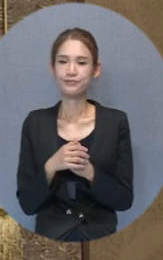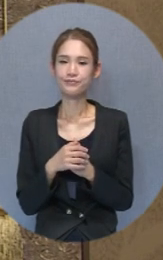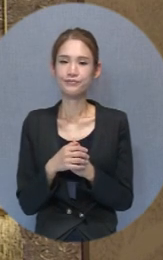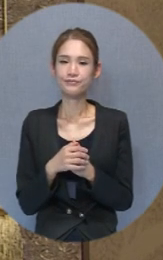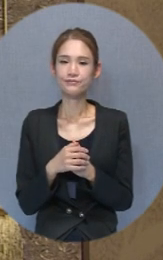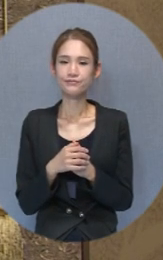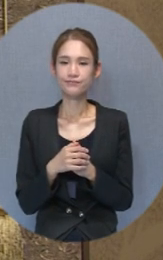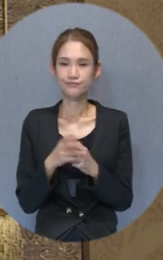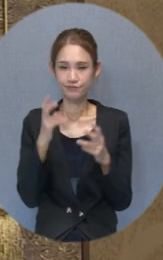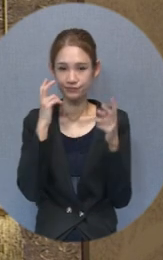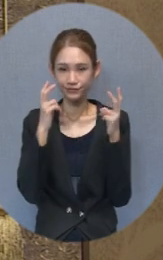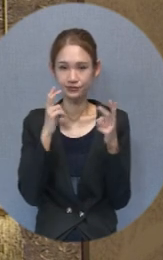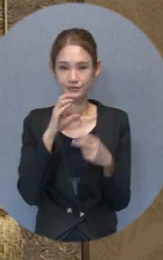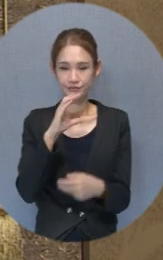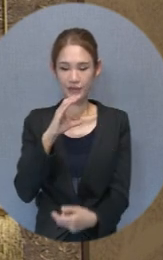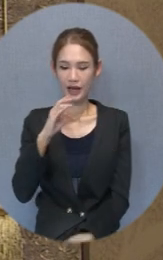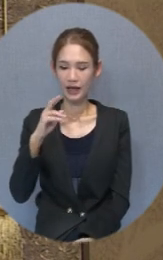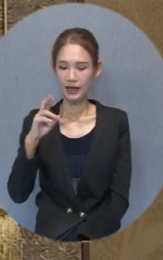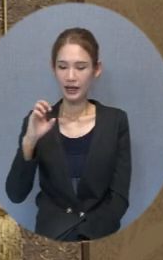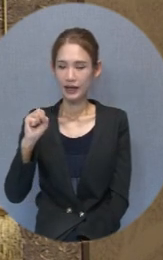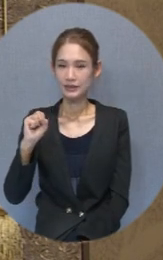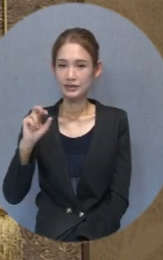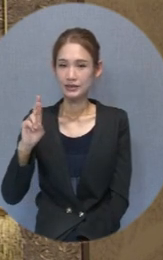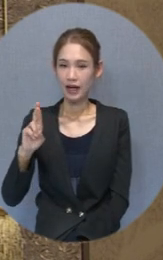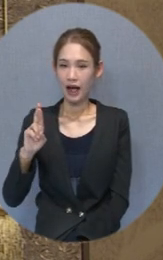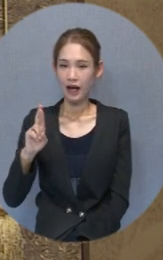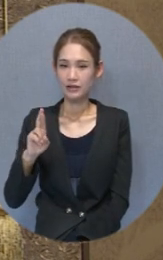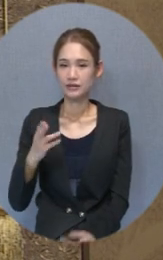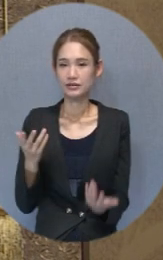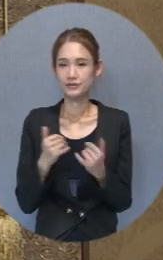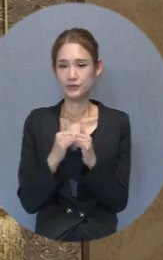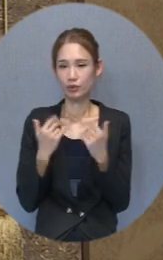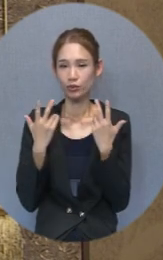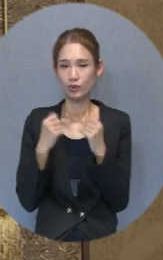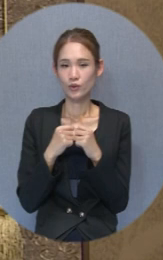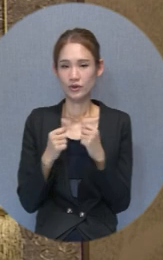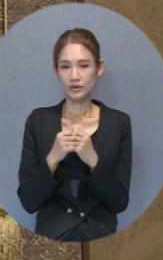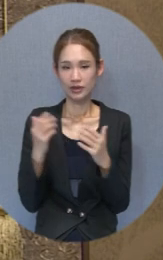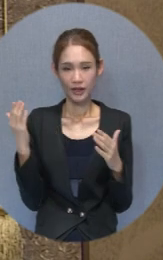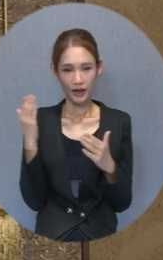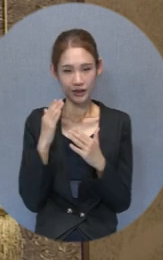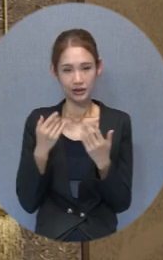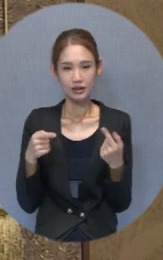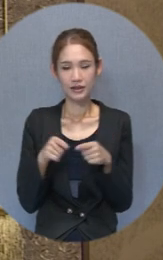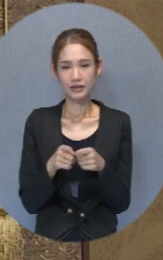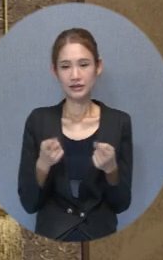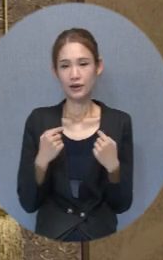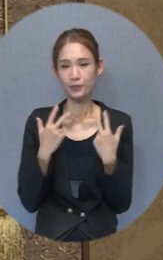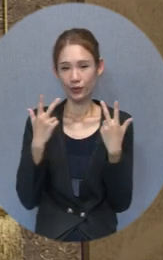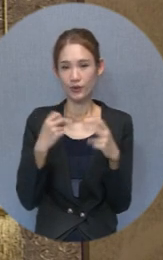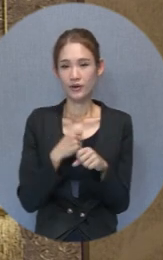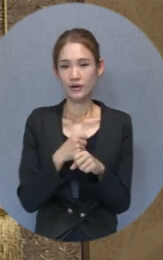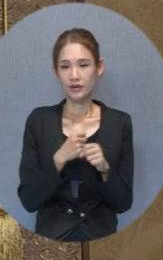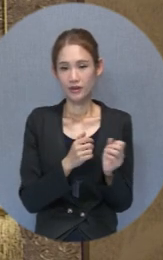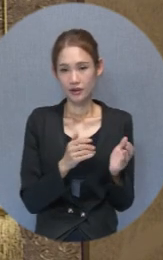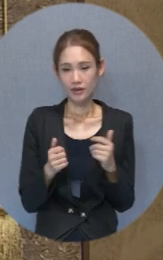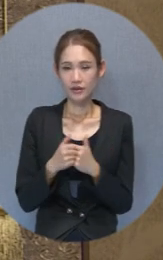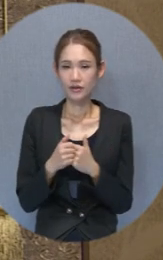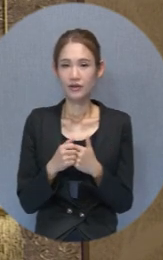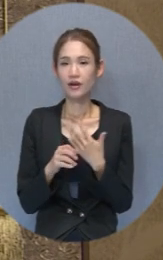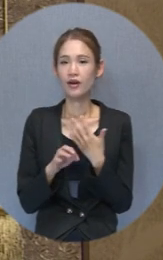만약에 기업에서 CSR, 임직원 봉사활동이라든지 학생들 참여 봉사활동으로 진행을 할 거다. 네. 그러면은